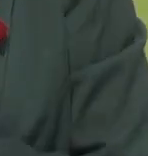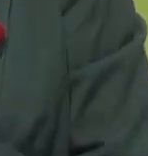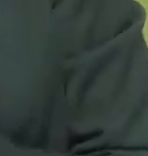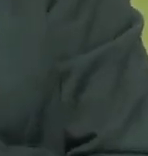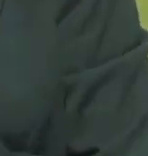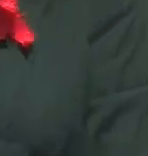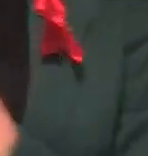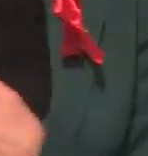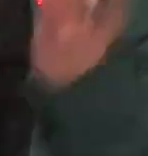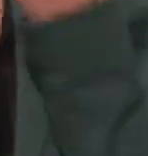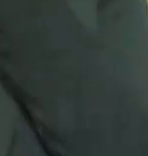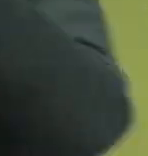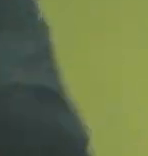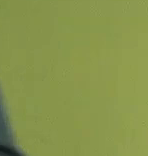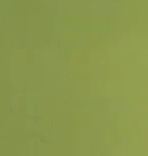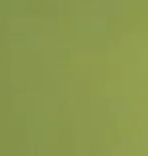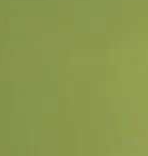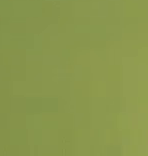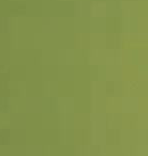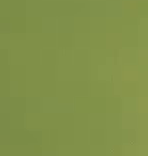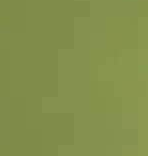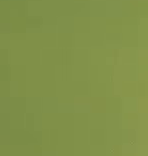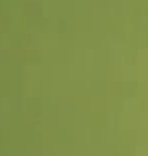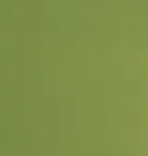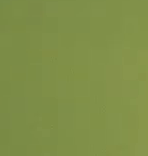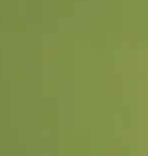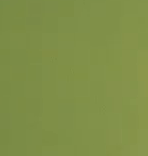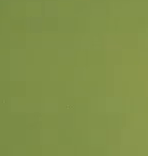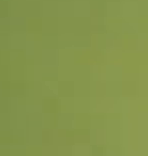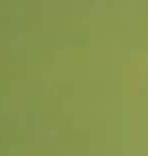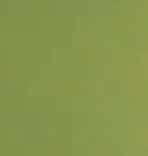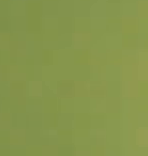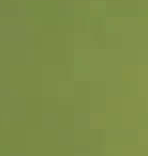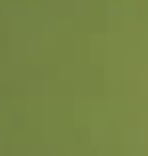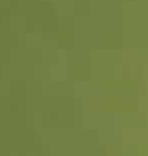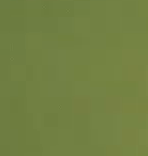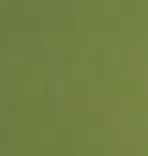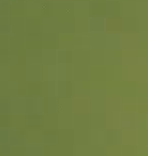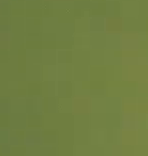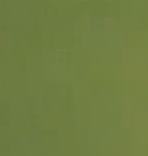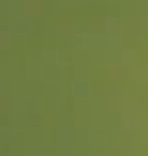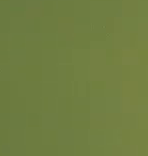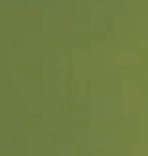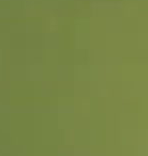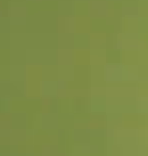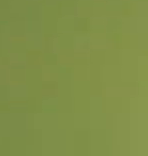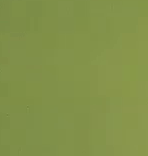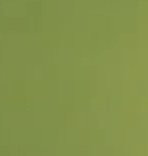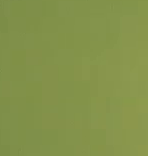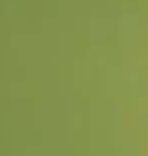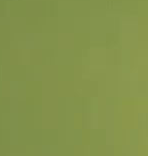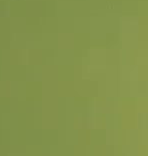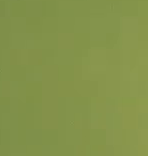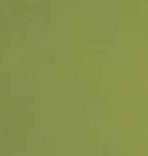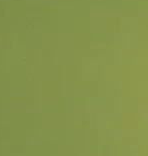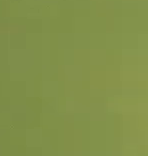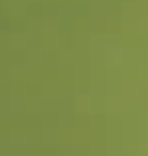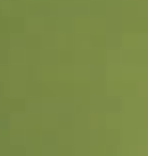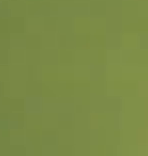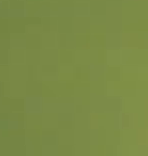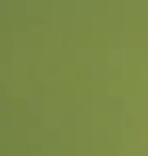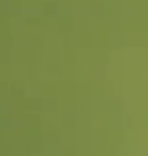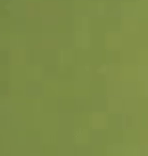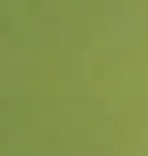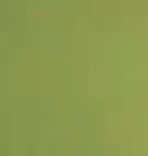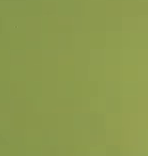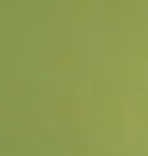Ein bisschen Luft. Also ich möchte einfach noch mal zeigen, ich als taube Politikerin, also bislang war das ja